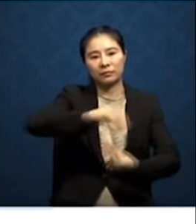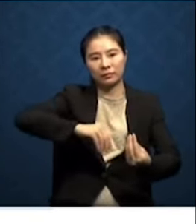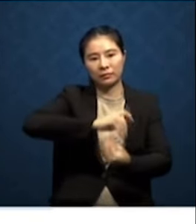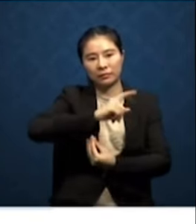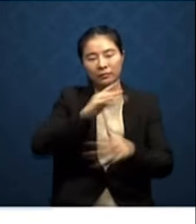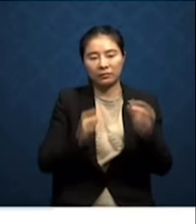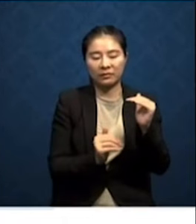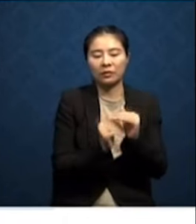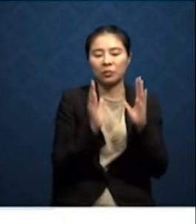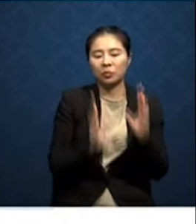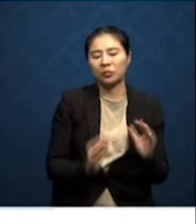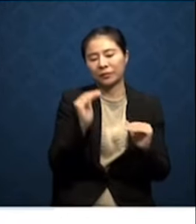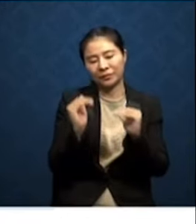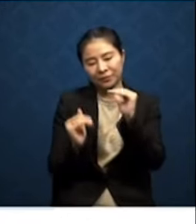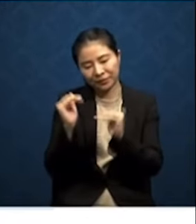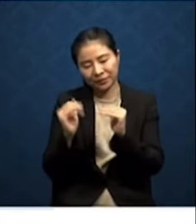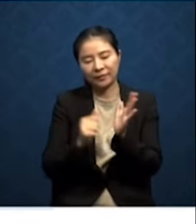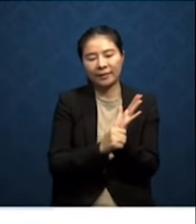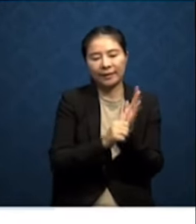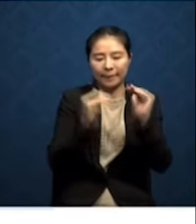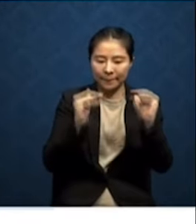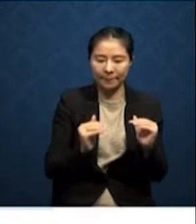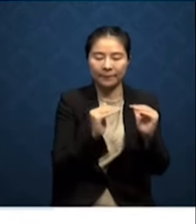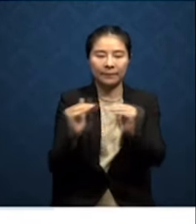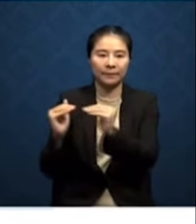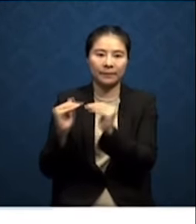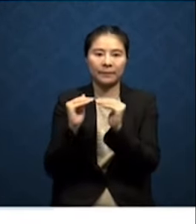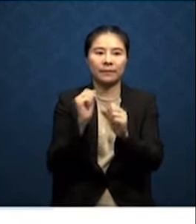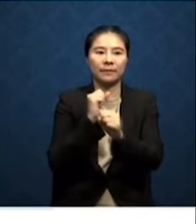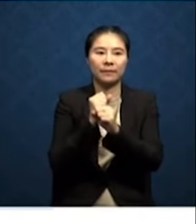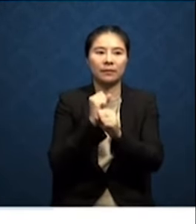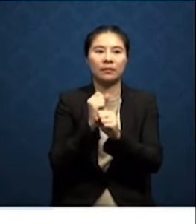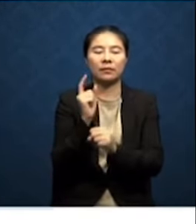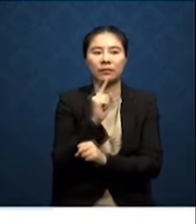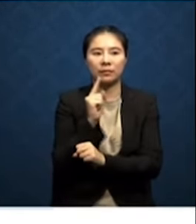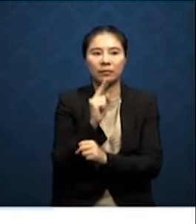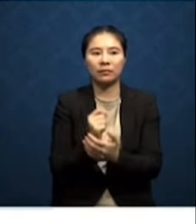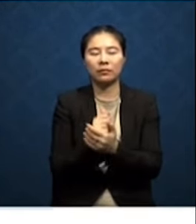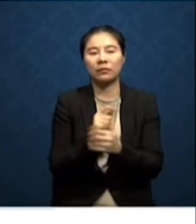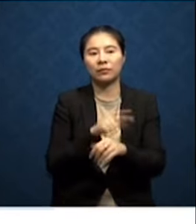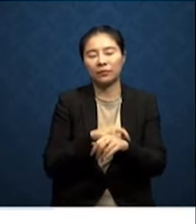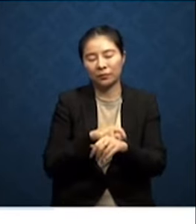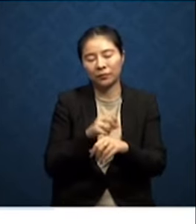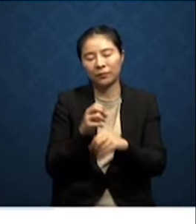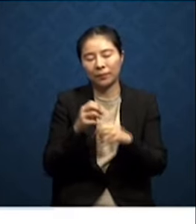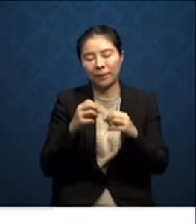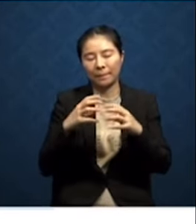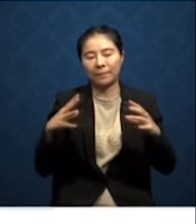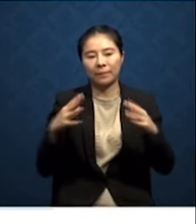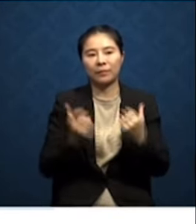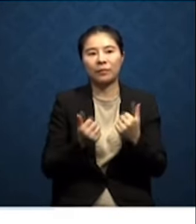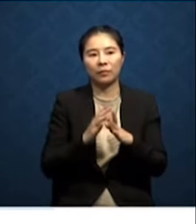ต่อไปในอนาคตนะครับก็ขออนุญาตตอบในรอบแรกเอ่อประมาณนี้นะครับอาจจะใช้เวลามากไปสักหน่อยนะครับก็ขอ